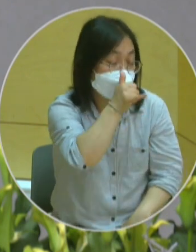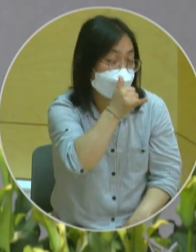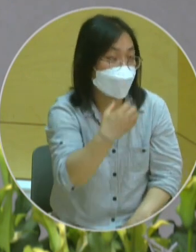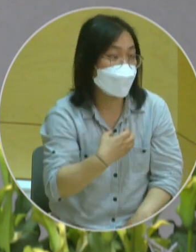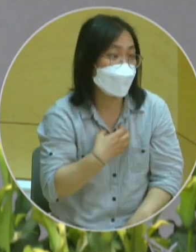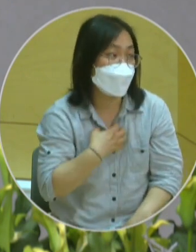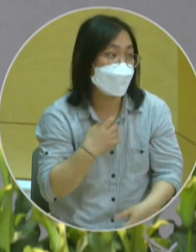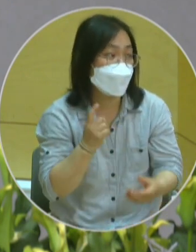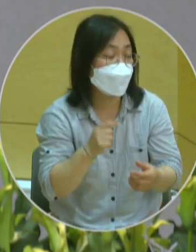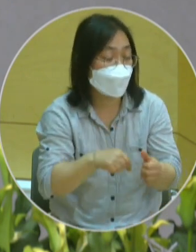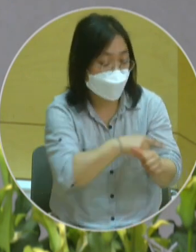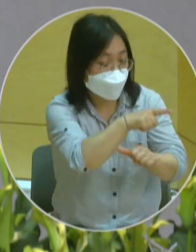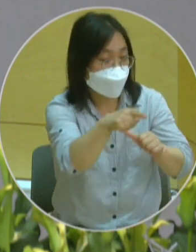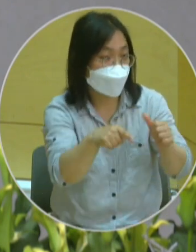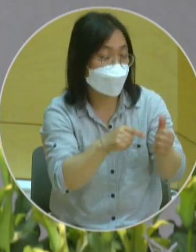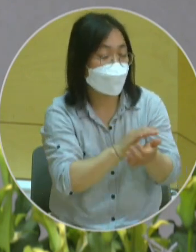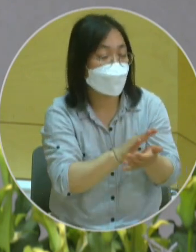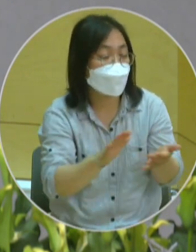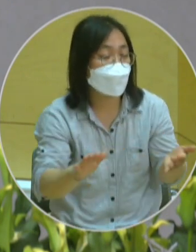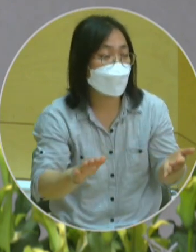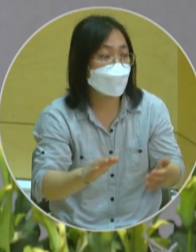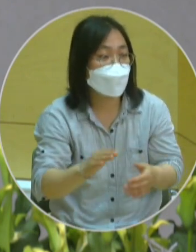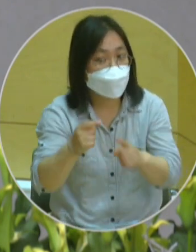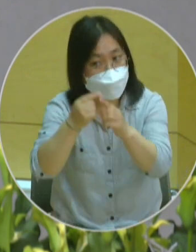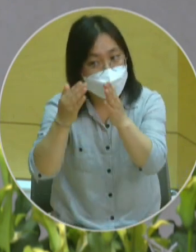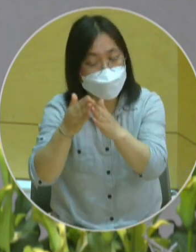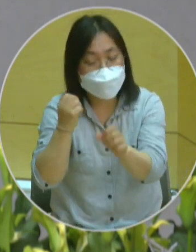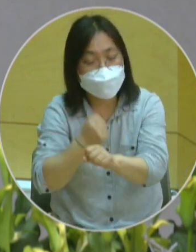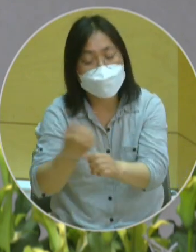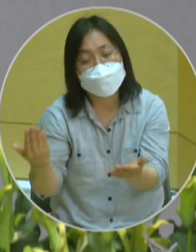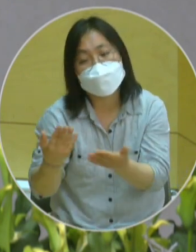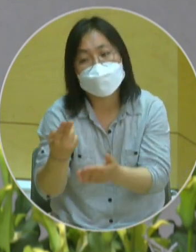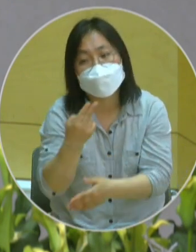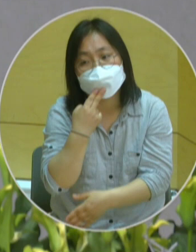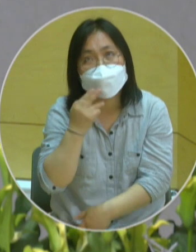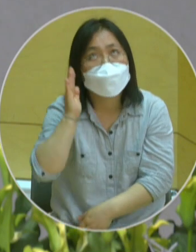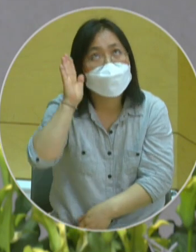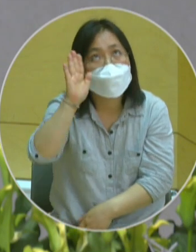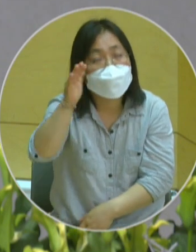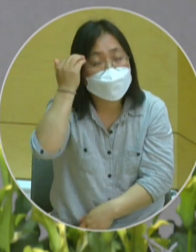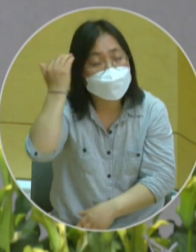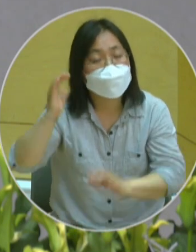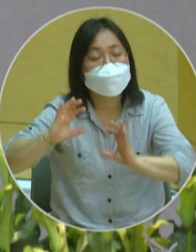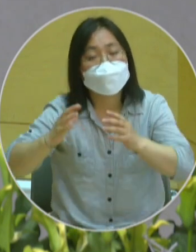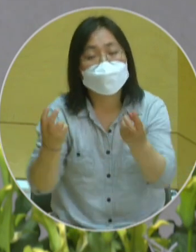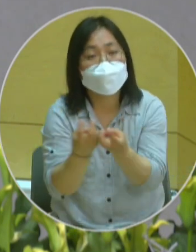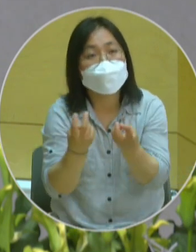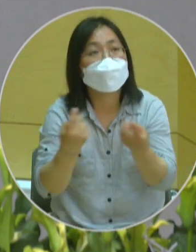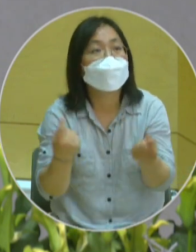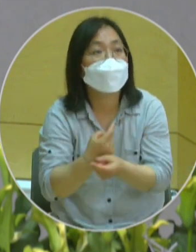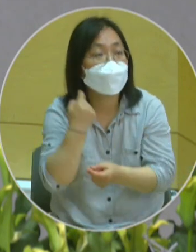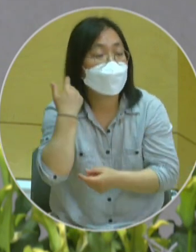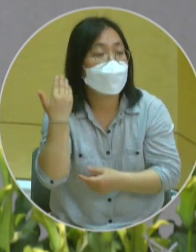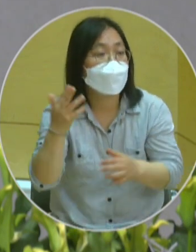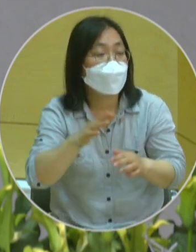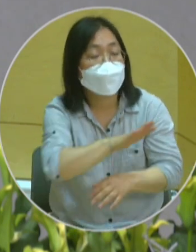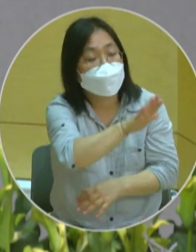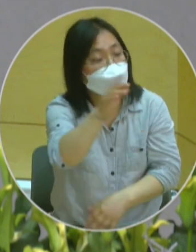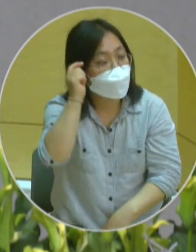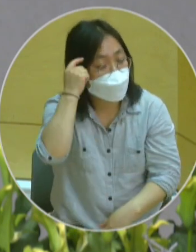속에서 우리가 할 수 있는 게 없단 말이에요. 앞으로 우리나라가 어떤 나라가 될까요? 여러분이 지금 생각하는 그